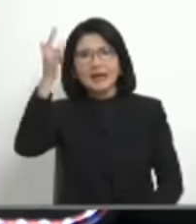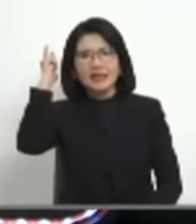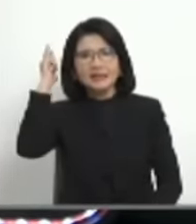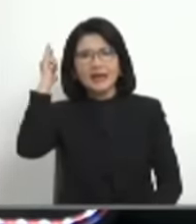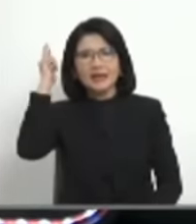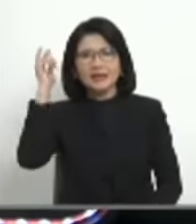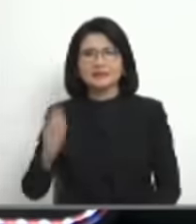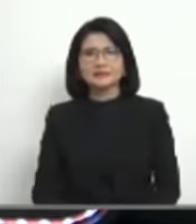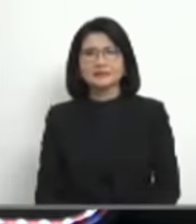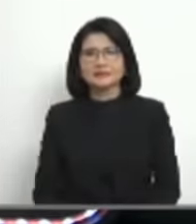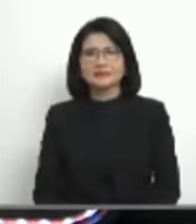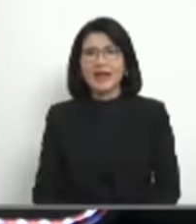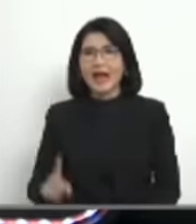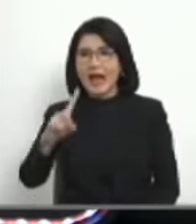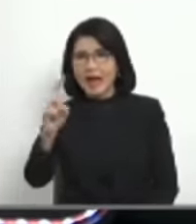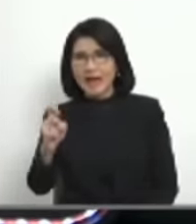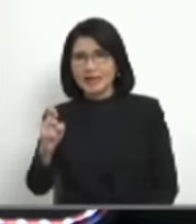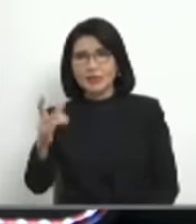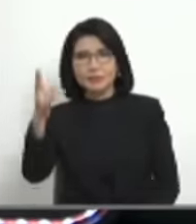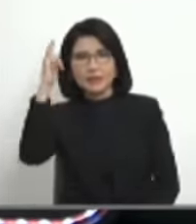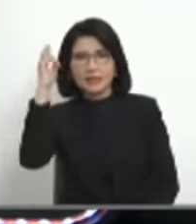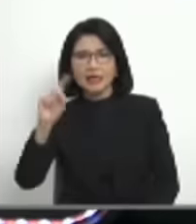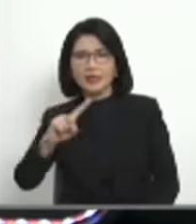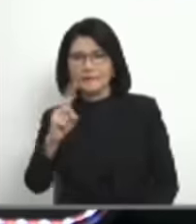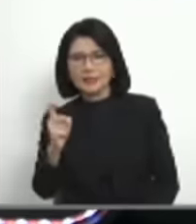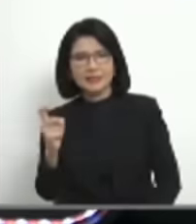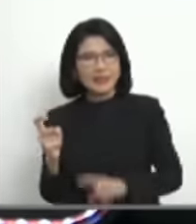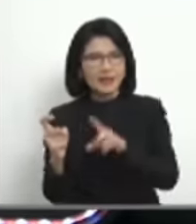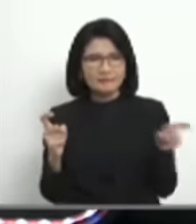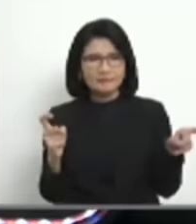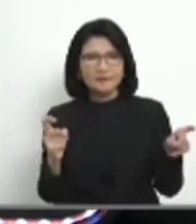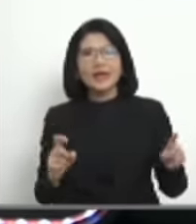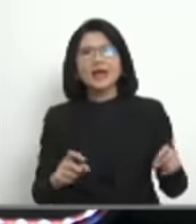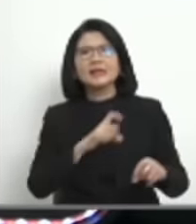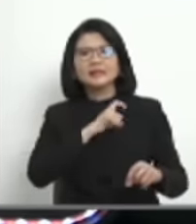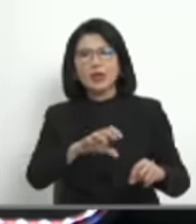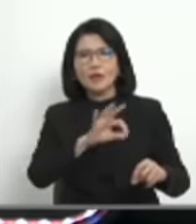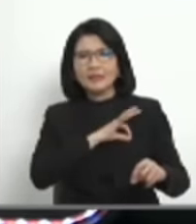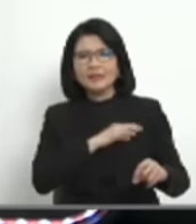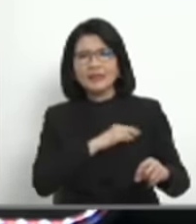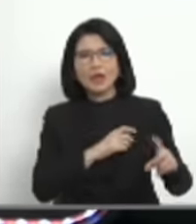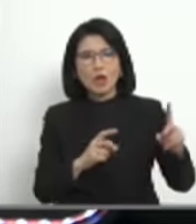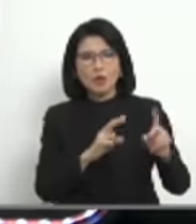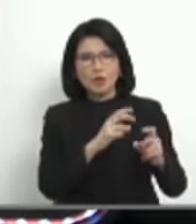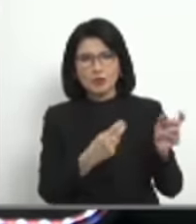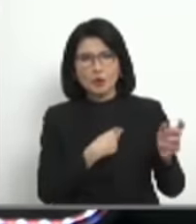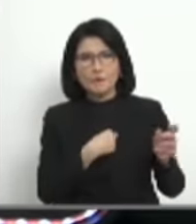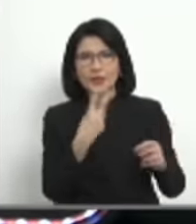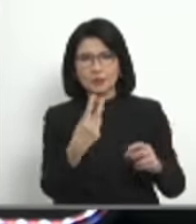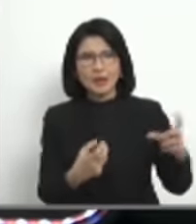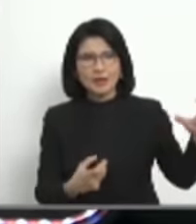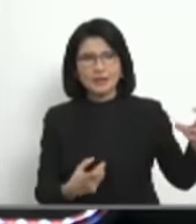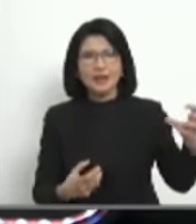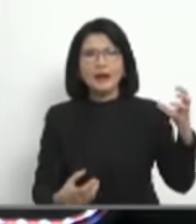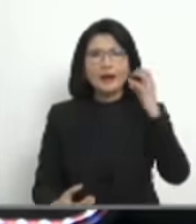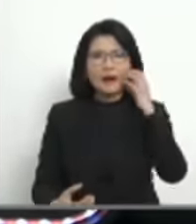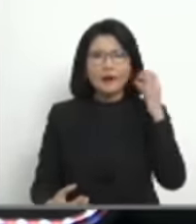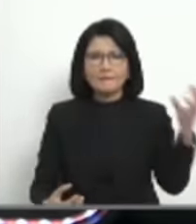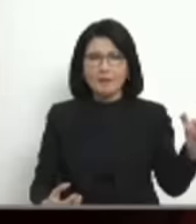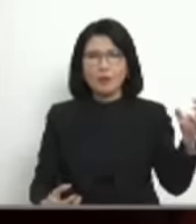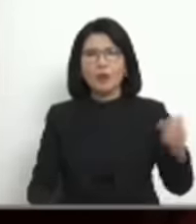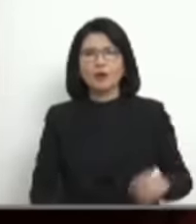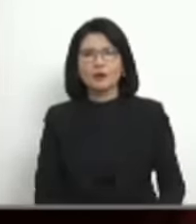memberikan pertanyaan kepada calon Presiden nomor urut du Bapak Prabowo Subianto waktu